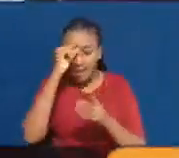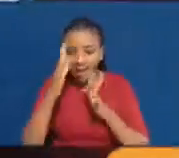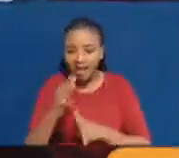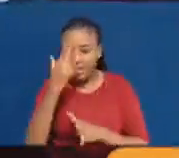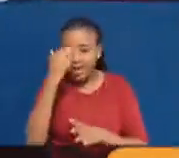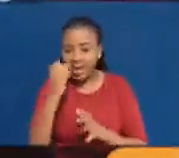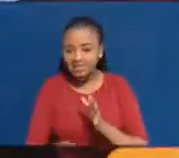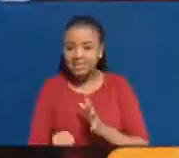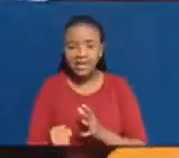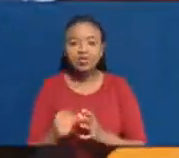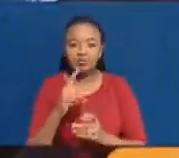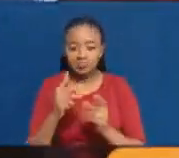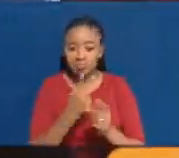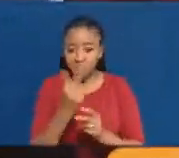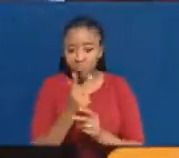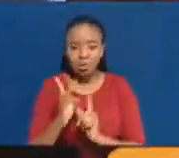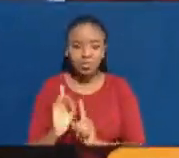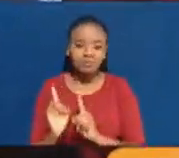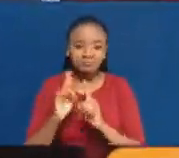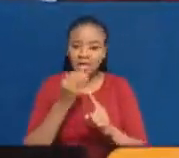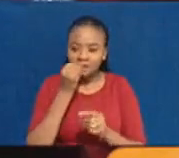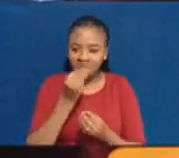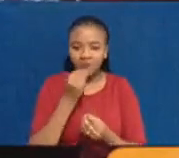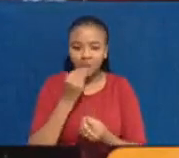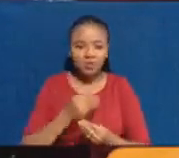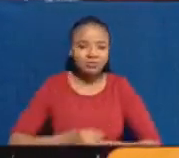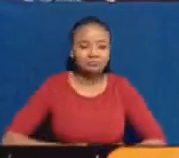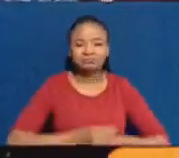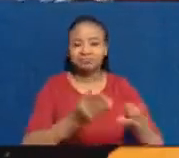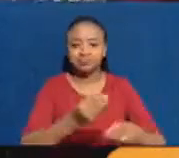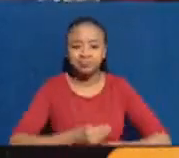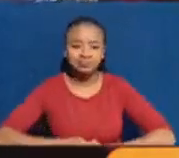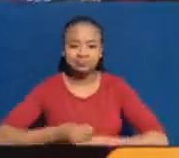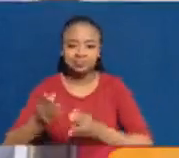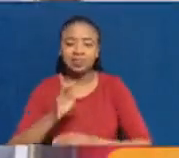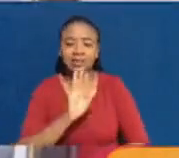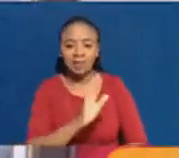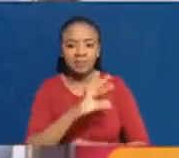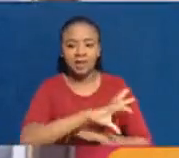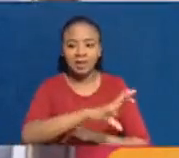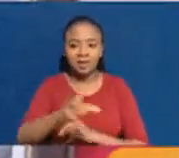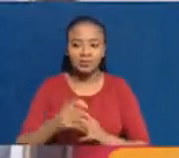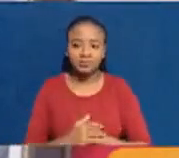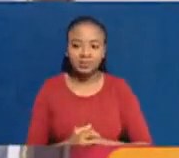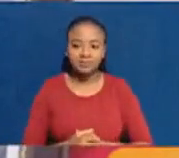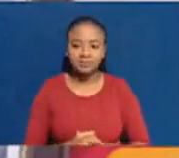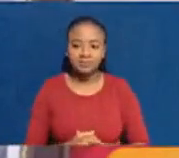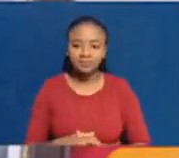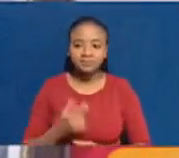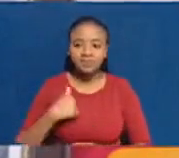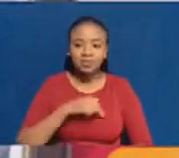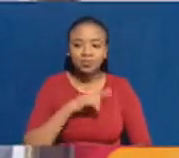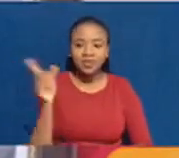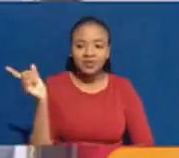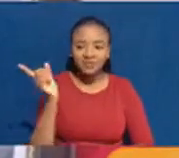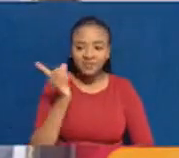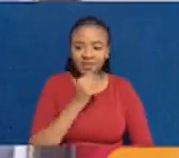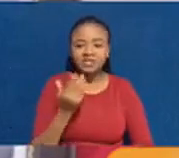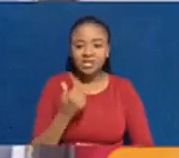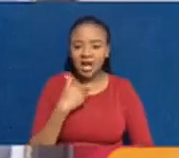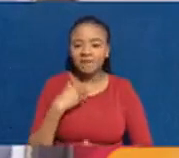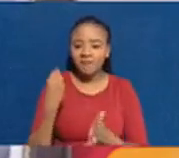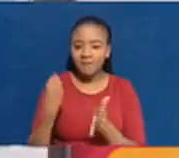Olelenku kuongoza shughuli ya kusambaza chakula cha msaada katika kaunti hiyo. Pia tumeweka pesa ya kununua